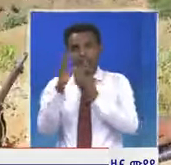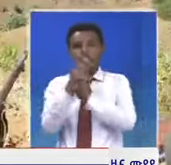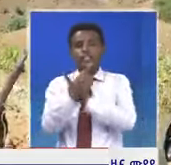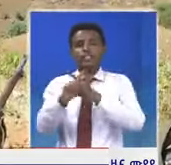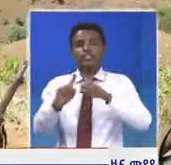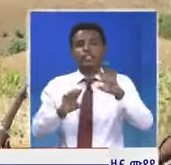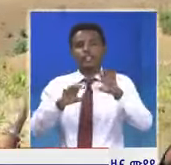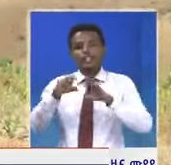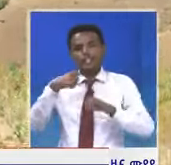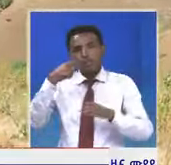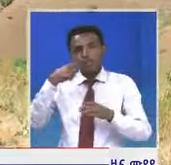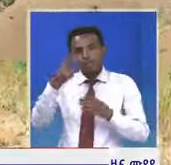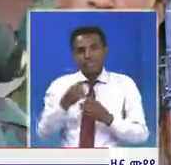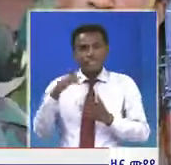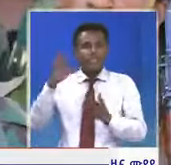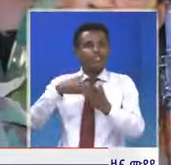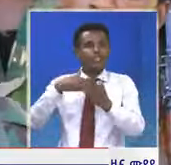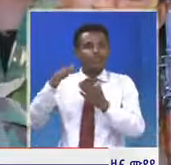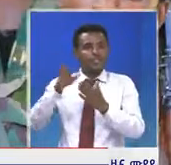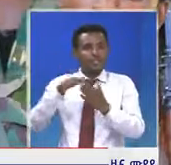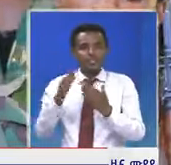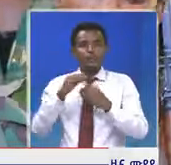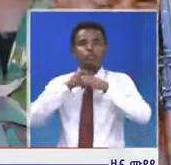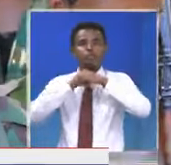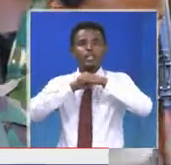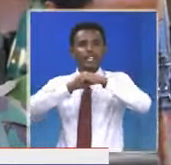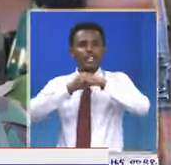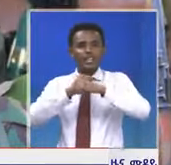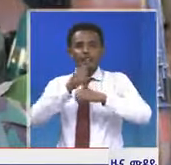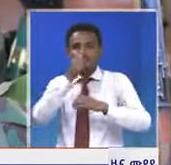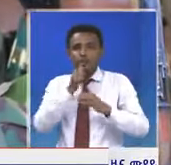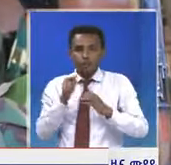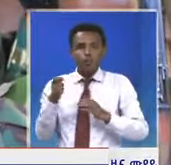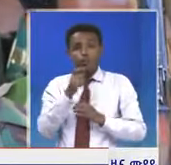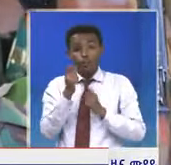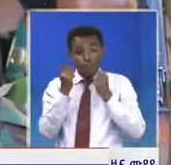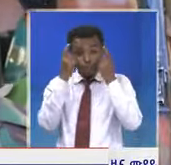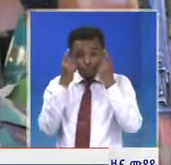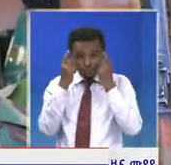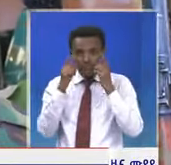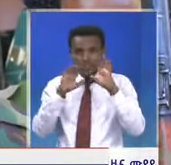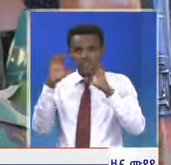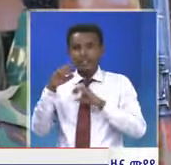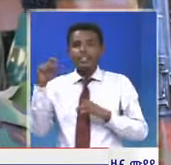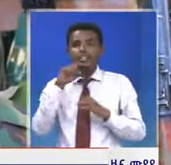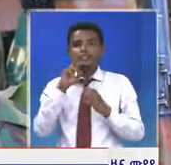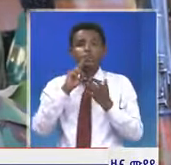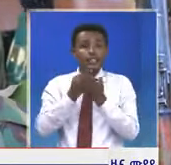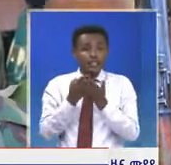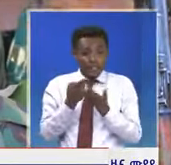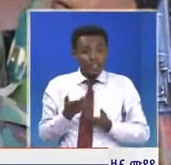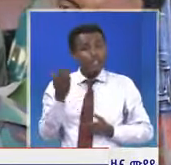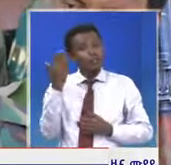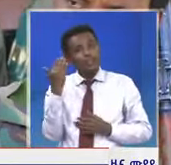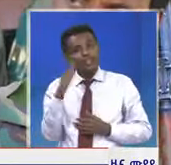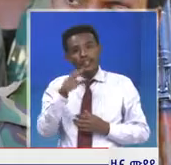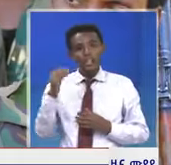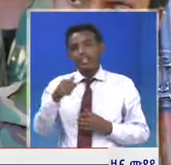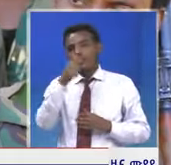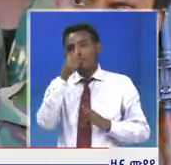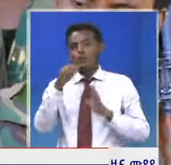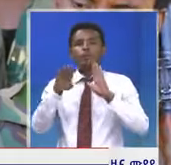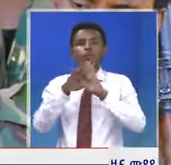በሚል እየዘመረ እስከ መከላከያ ሚስጥሩንም በመግባቱ አውቆታል። በቃ ያሰት ትርክት እንደነበረና ኢትዮጵያን የሚወክልም